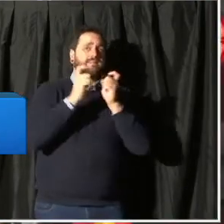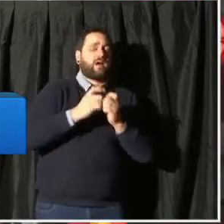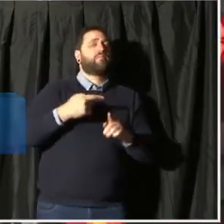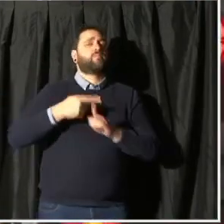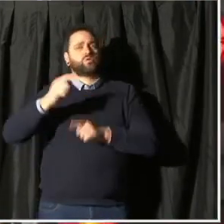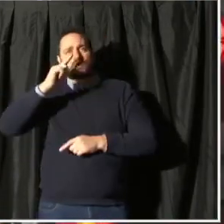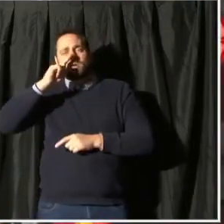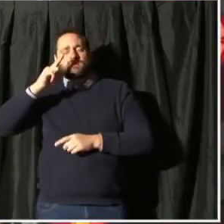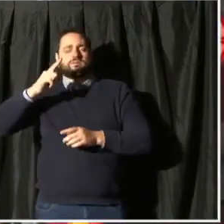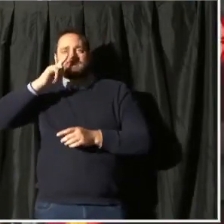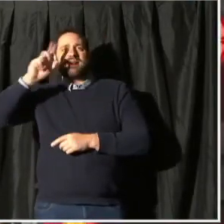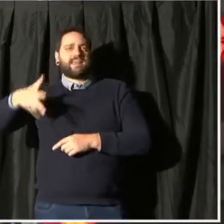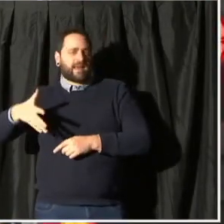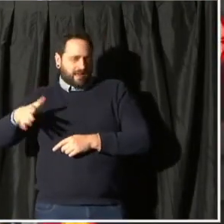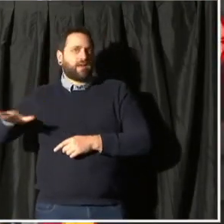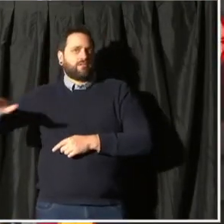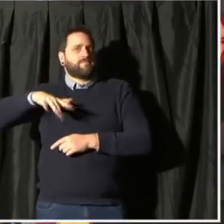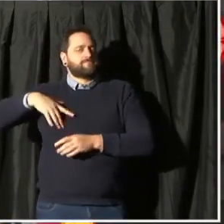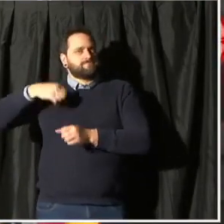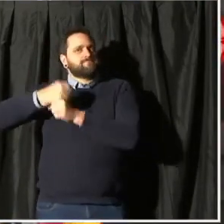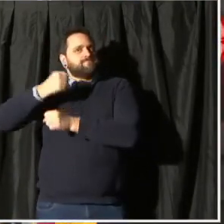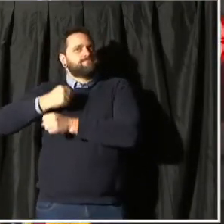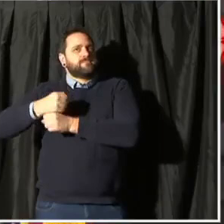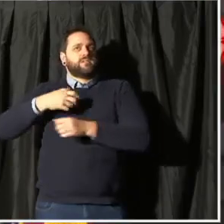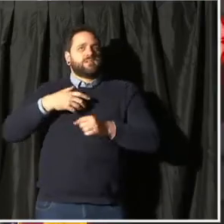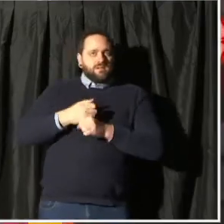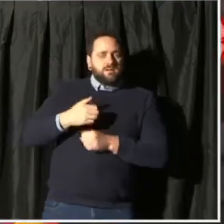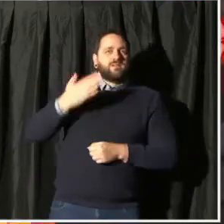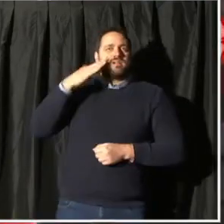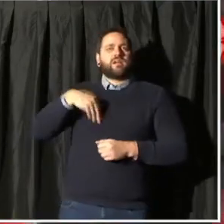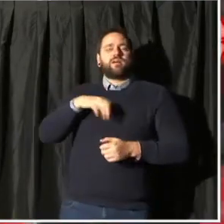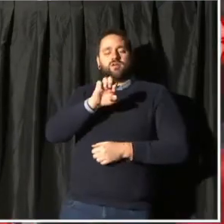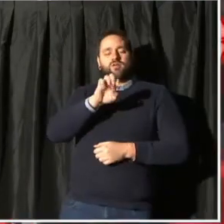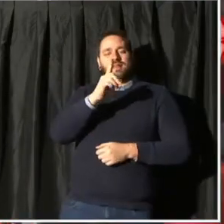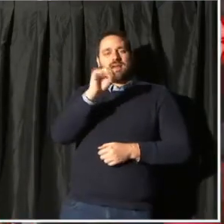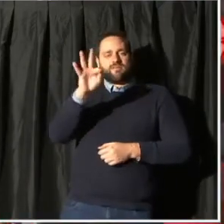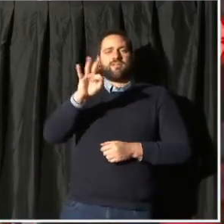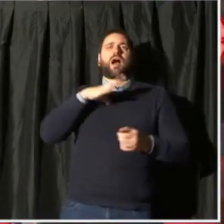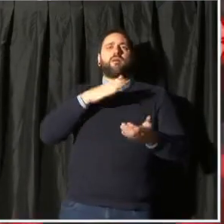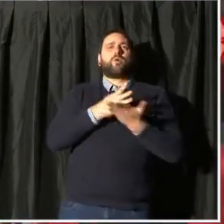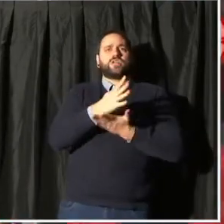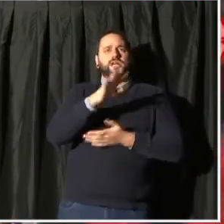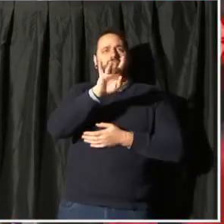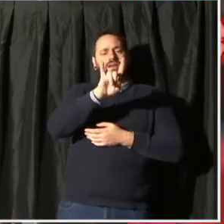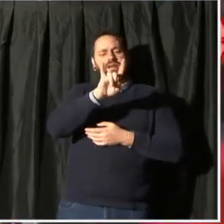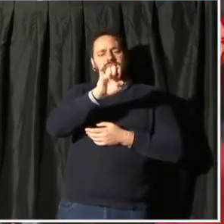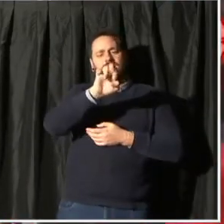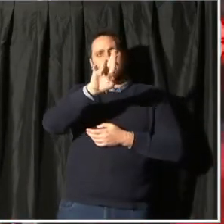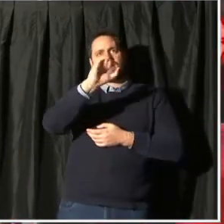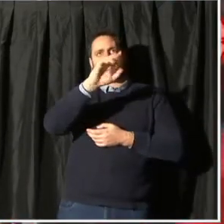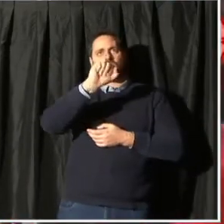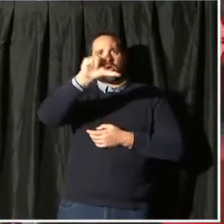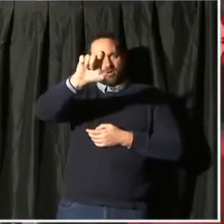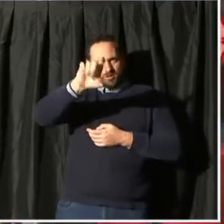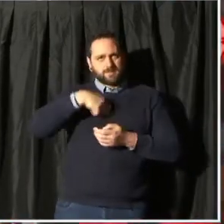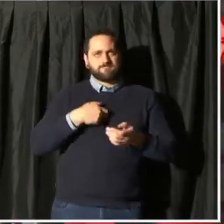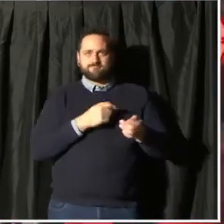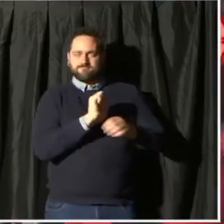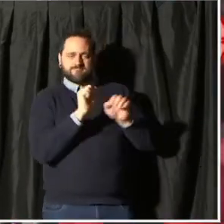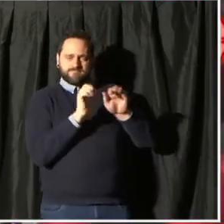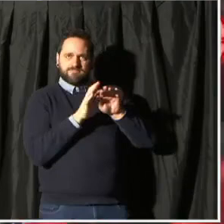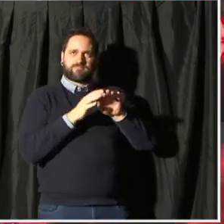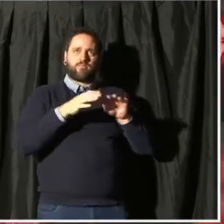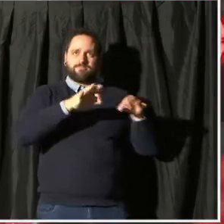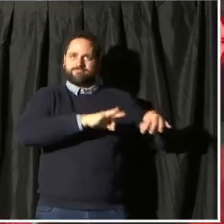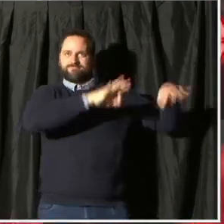les réformes dans les entreprises le projet accule chez edf qu'on a réussi à faire reculer le plan clamadieu chez angie et